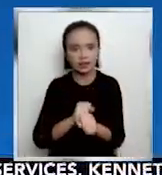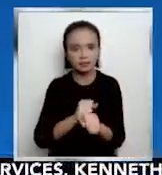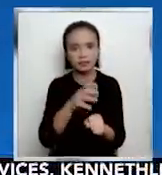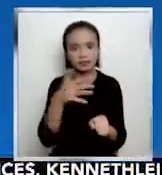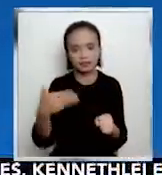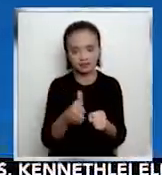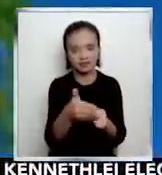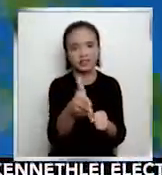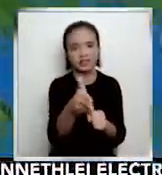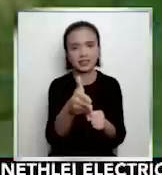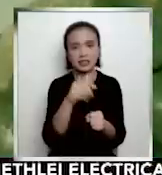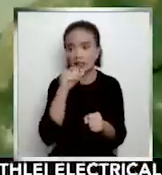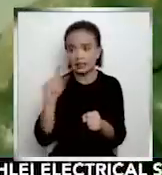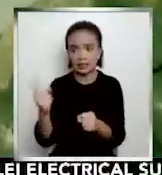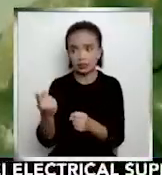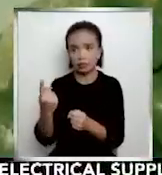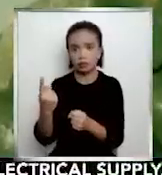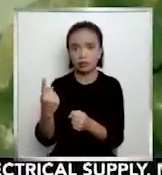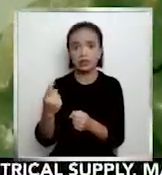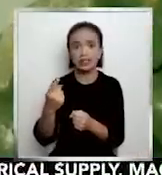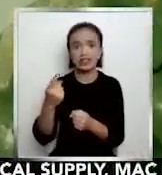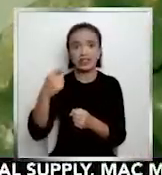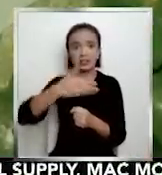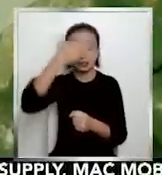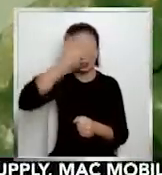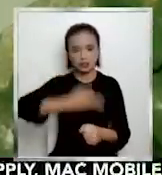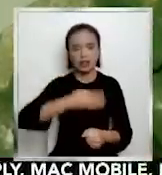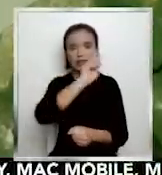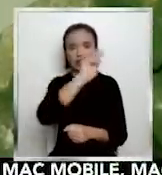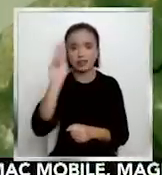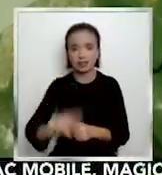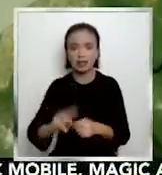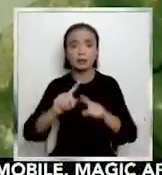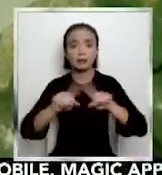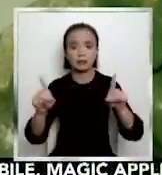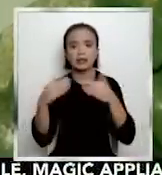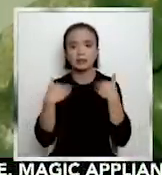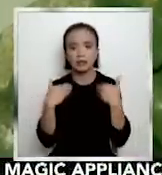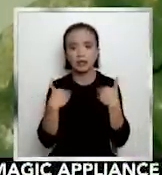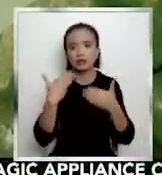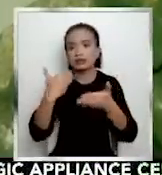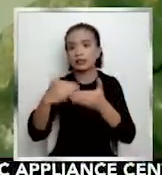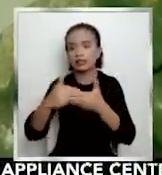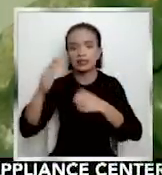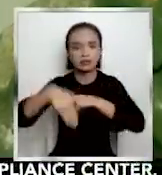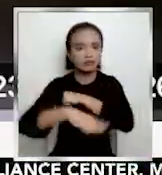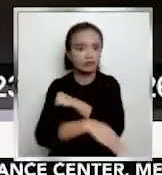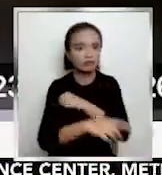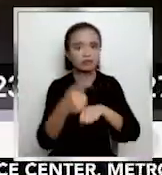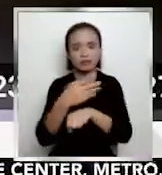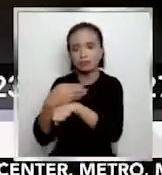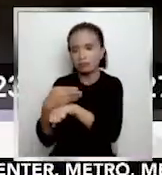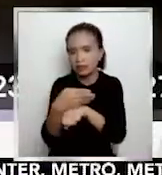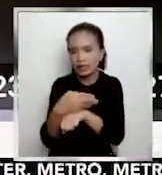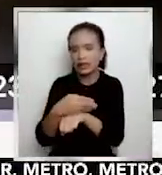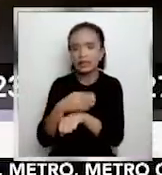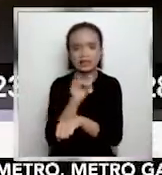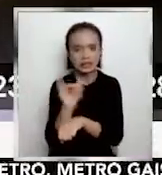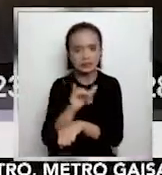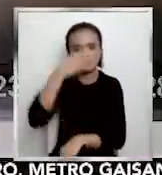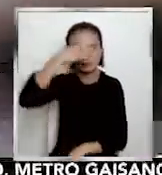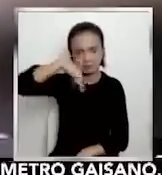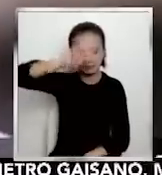naman yung bahaging nakaharap sa Metro Manila, kundi meron ding nakaharap sa mga baybayin ng Bataan at Cavite. Kapag maapektuhan